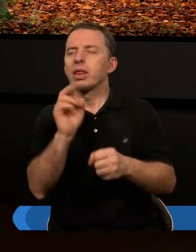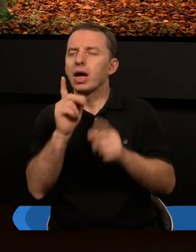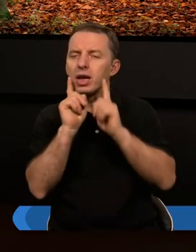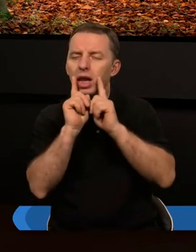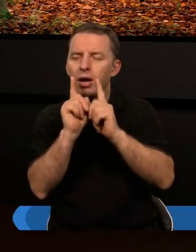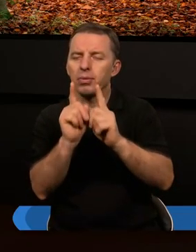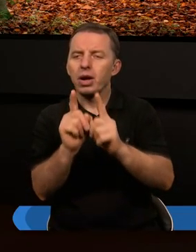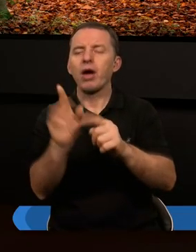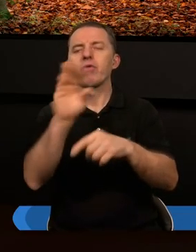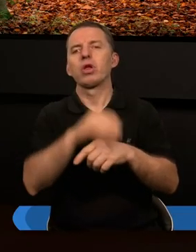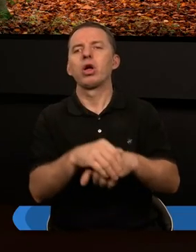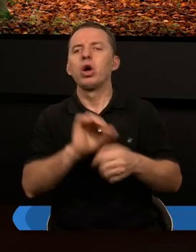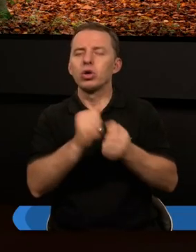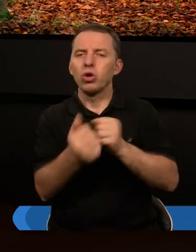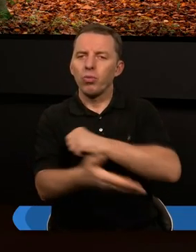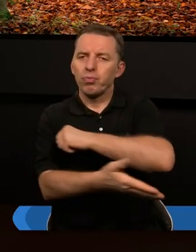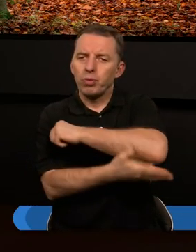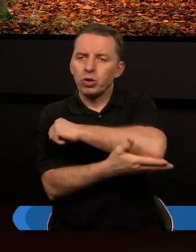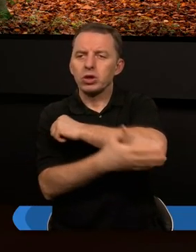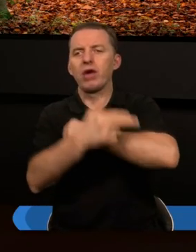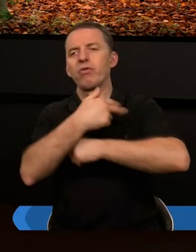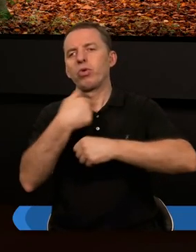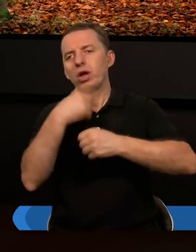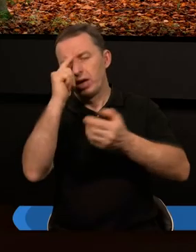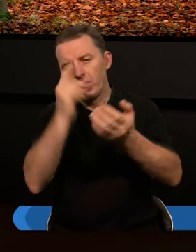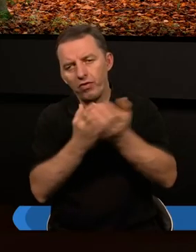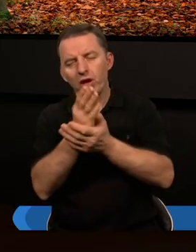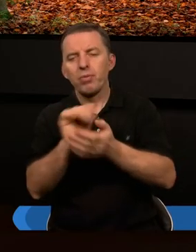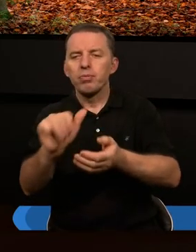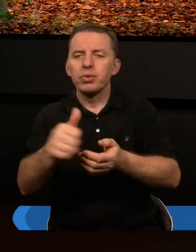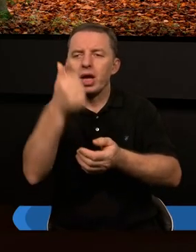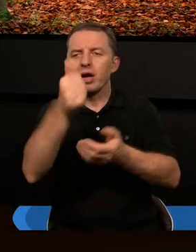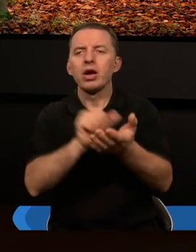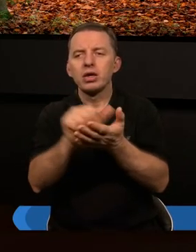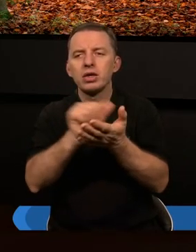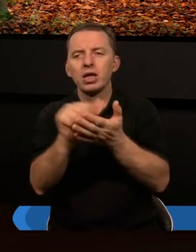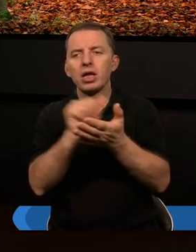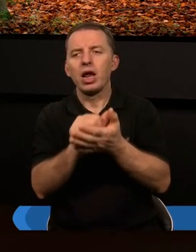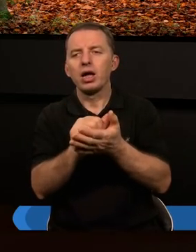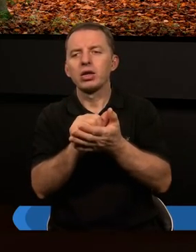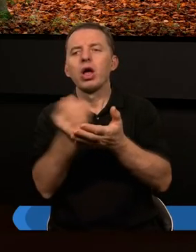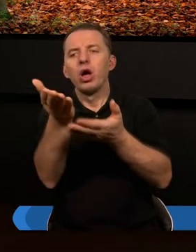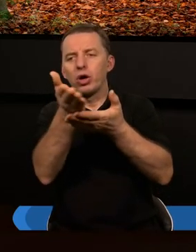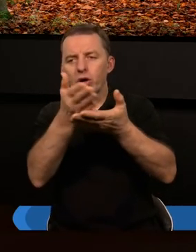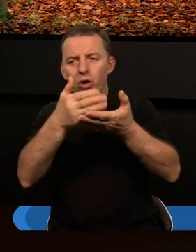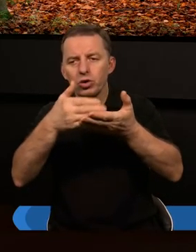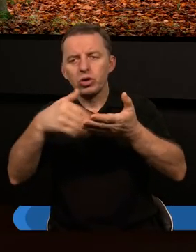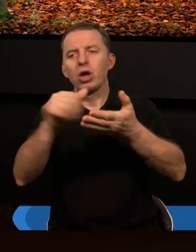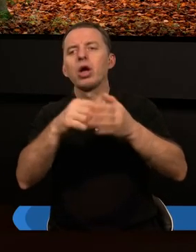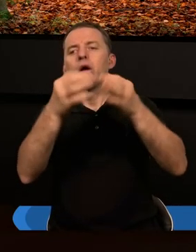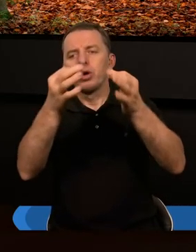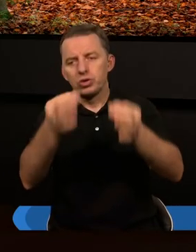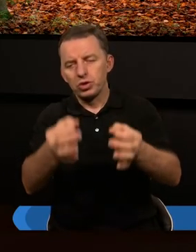naprawdę są podstawą naszej wiary. To było te pierwsze 11 rozdziałów.